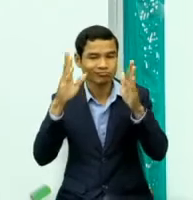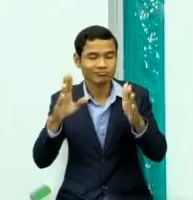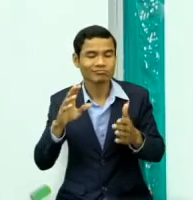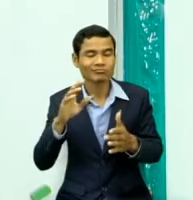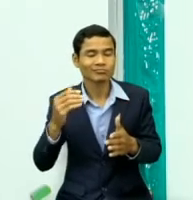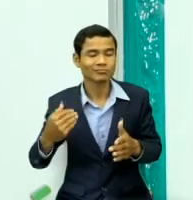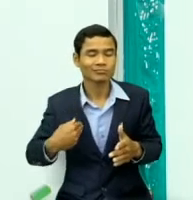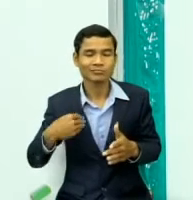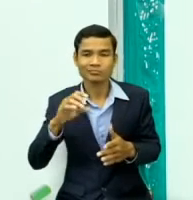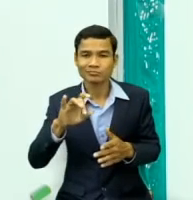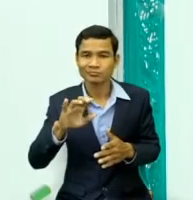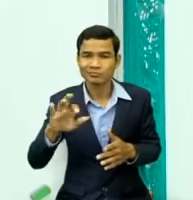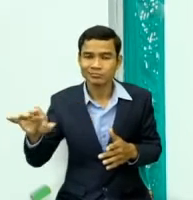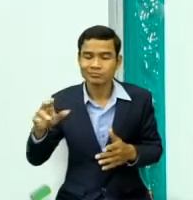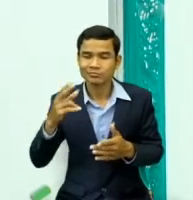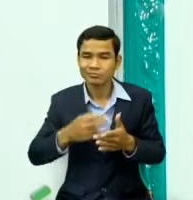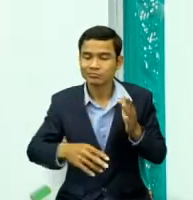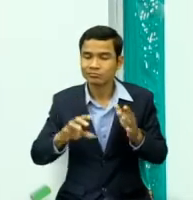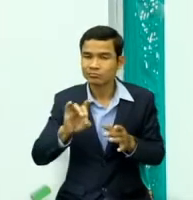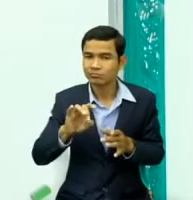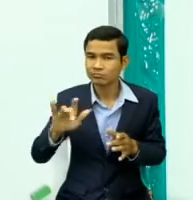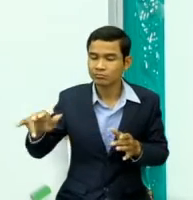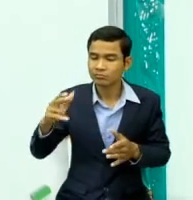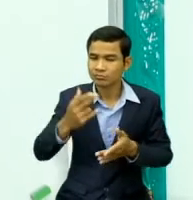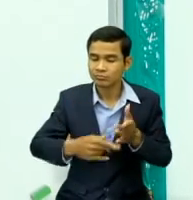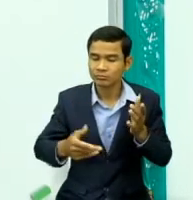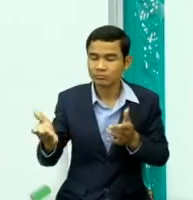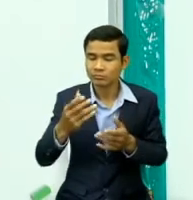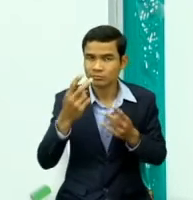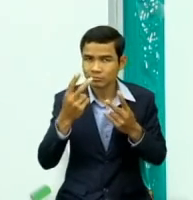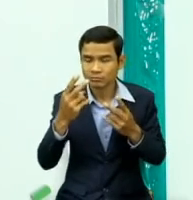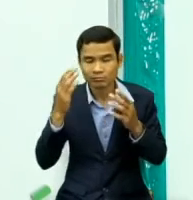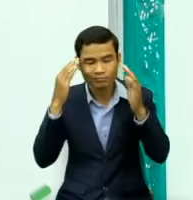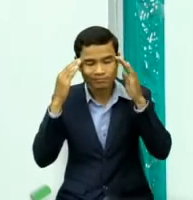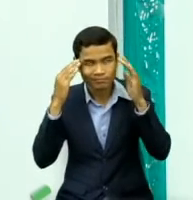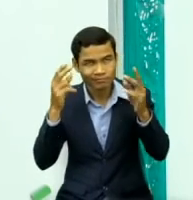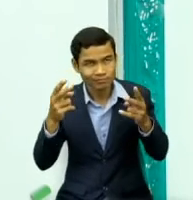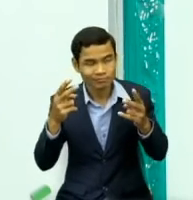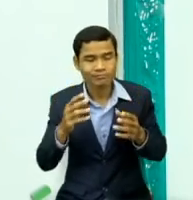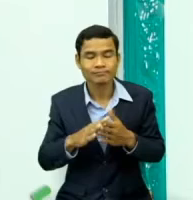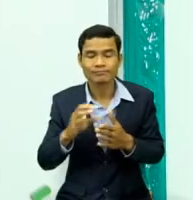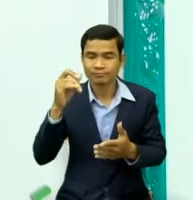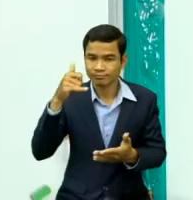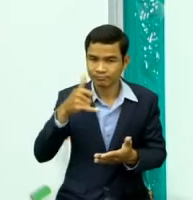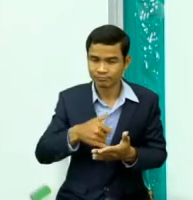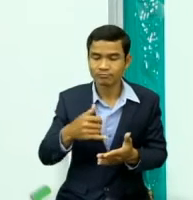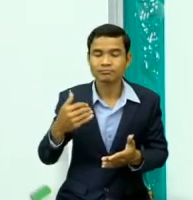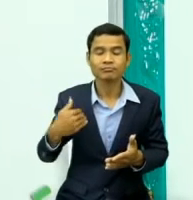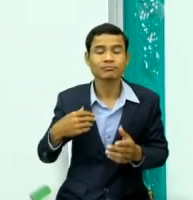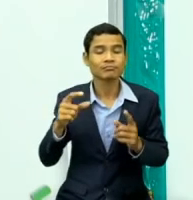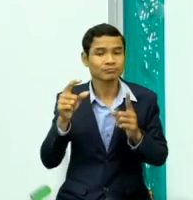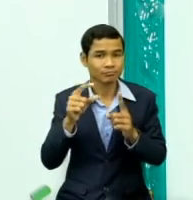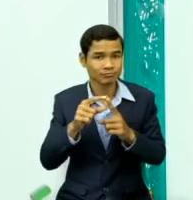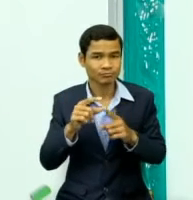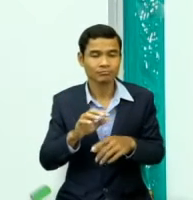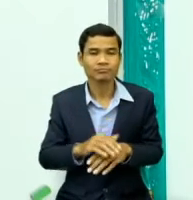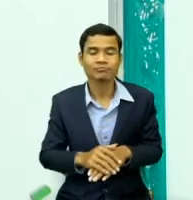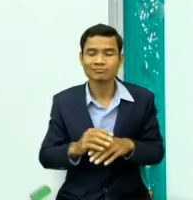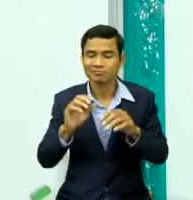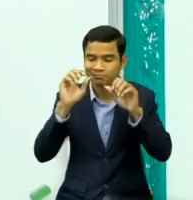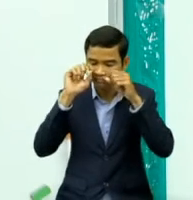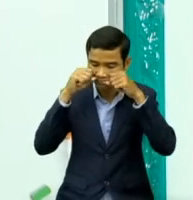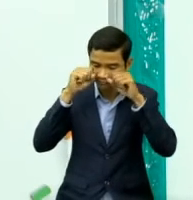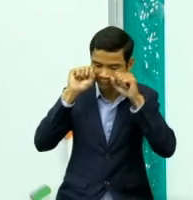sổ vậy khá chà con chăm sẽ tiếng ở khnía chà ngày nấy cứ nè cứ miền bị ngay